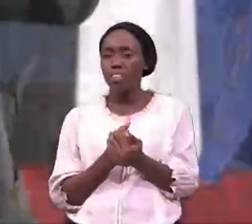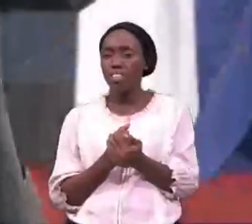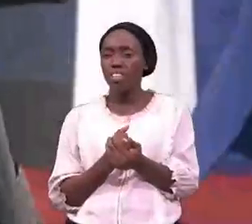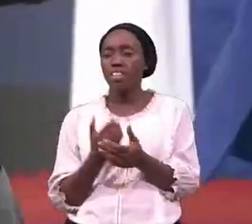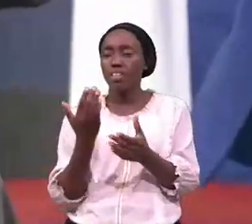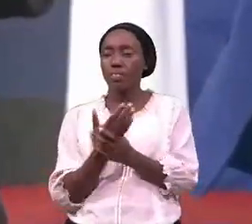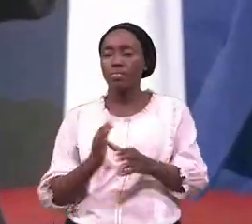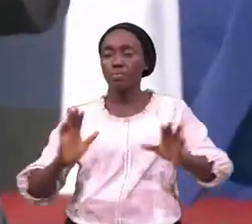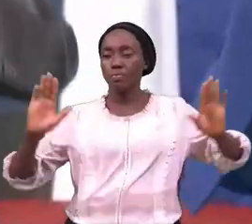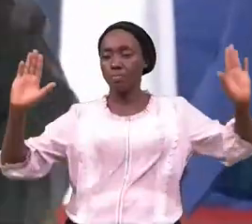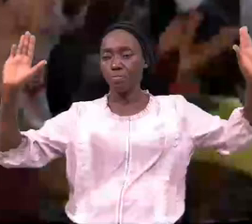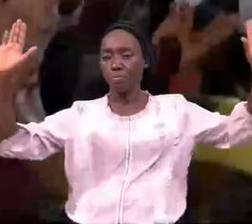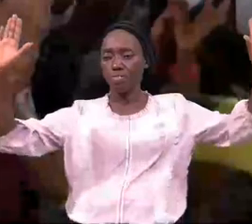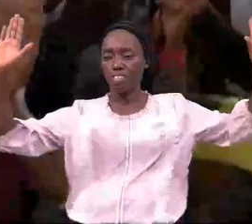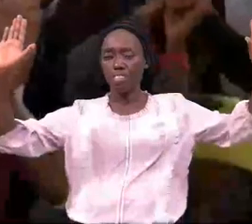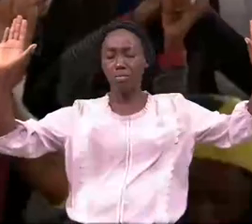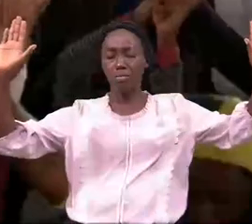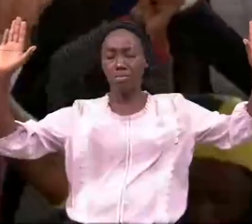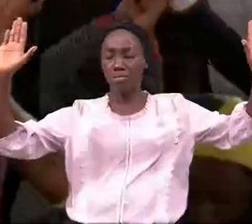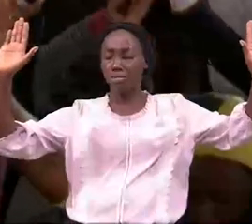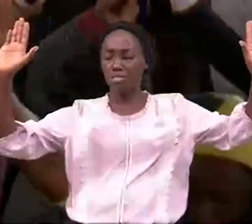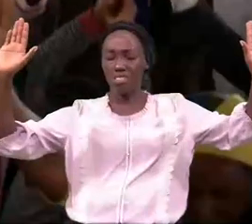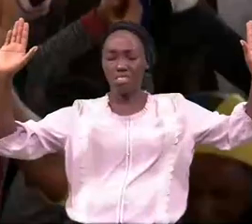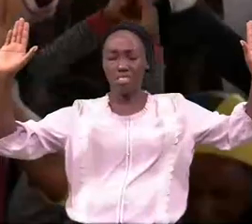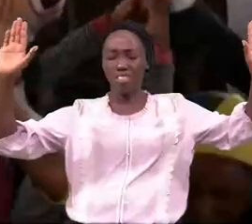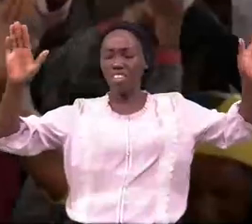Lève ta main pour cette nouvelle onction.